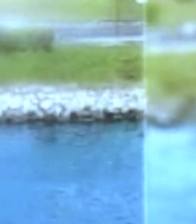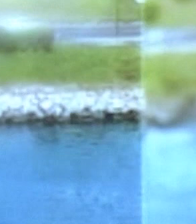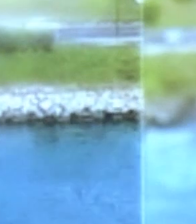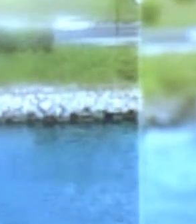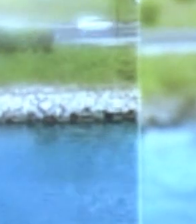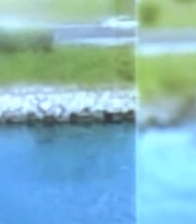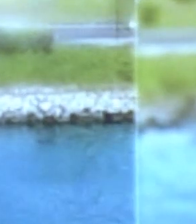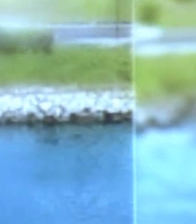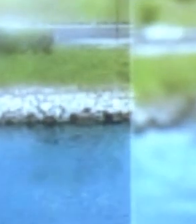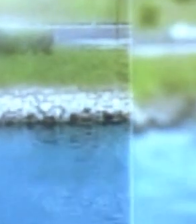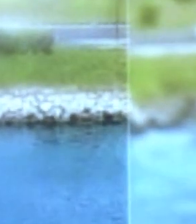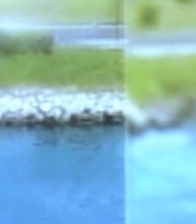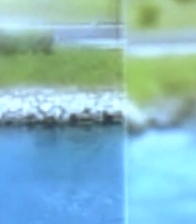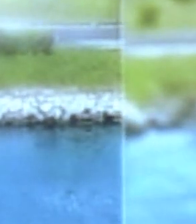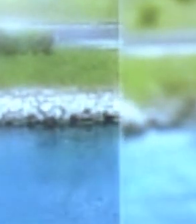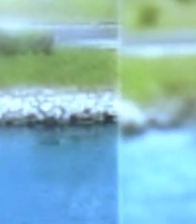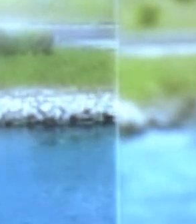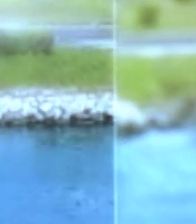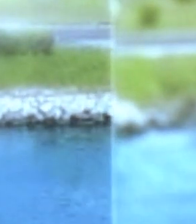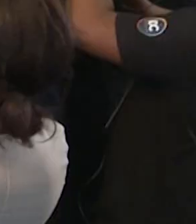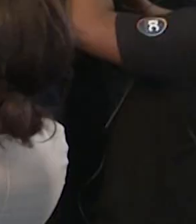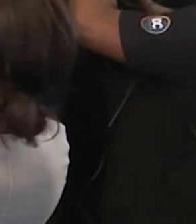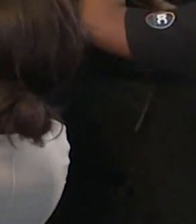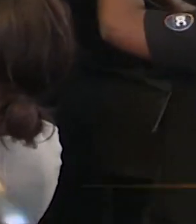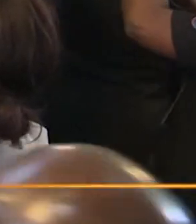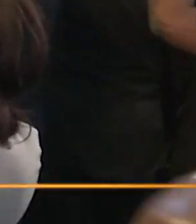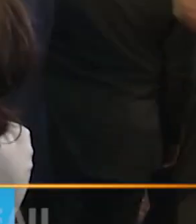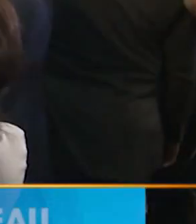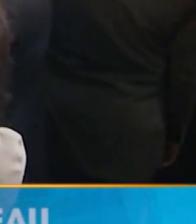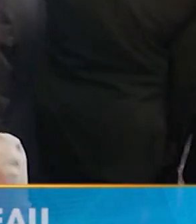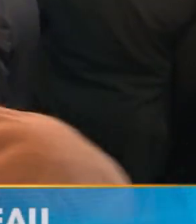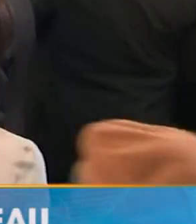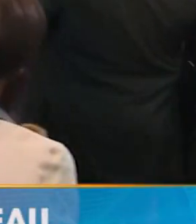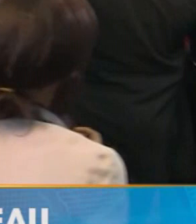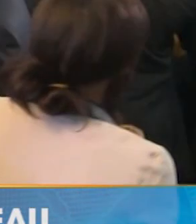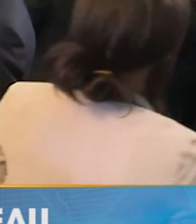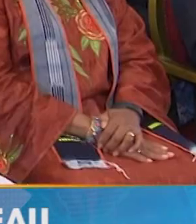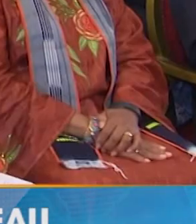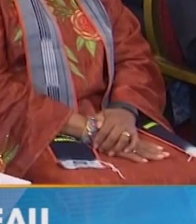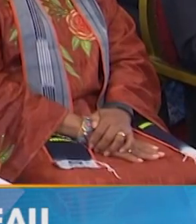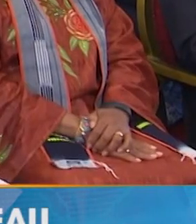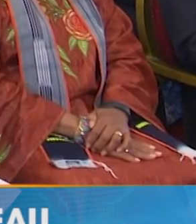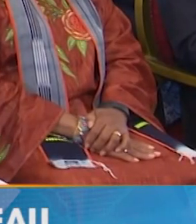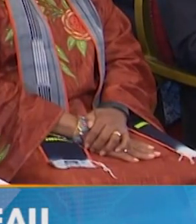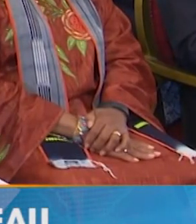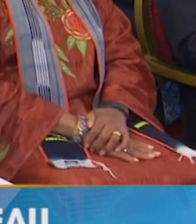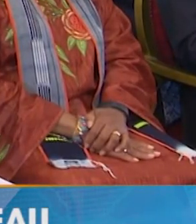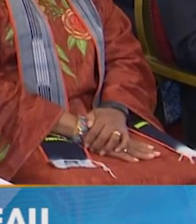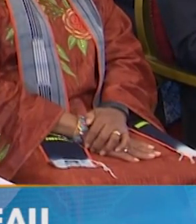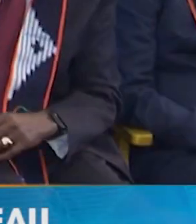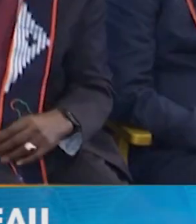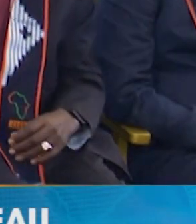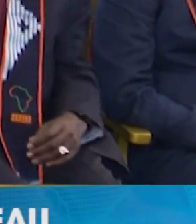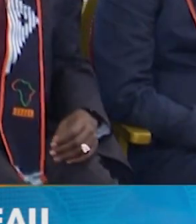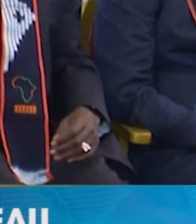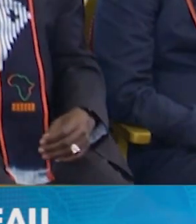Bonjour et bienvenue dans votre journal accessible aux sourds et aux malentendants. Le vice-président de la République a présidé hier à Abidjan la